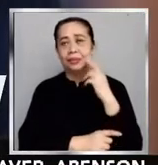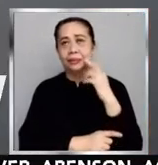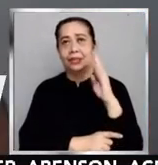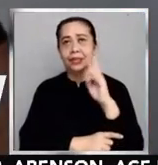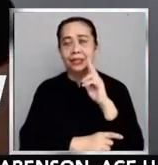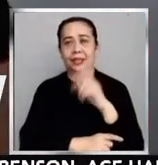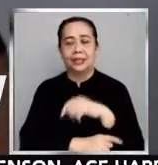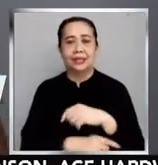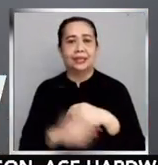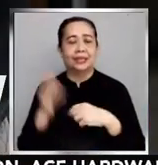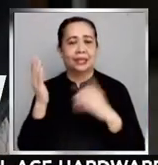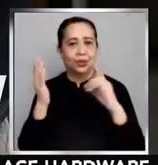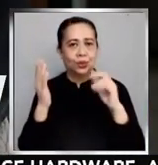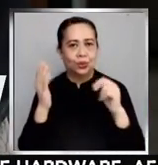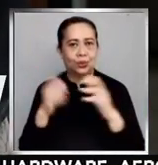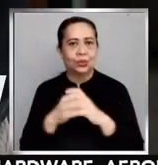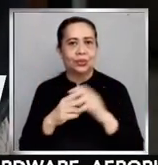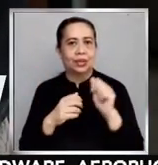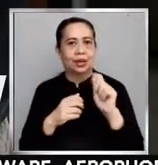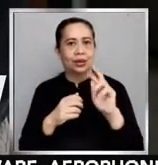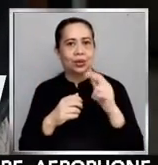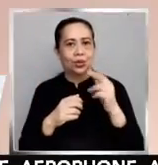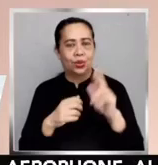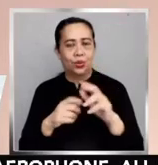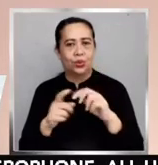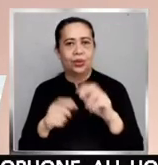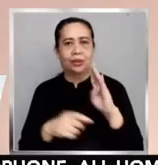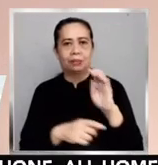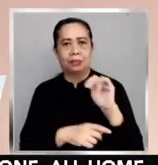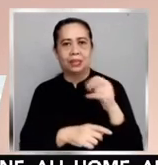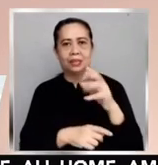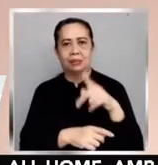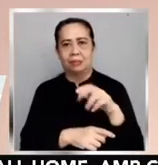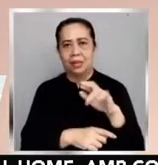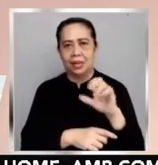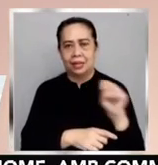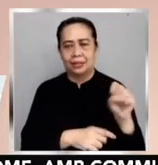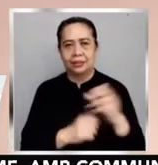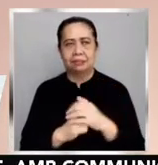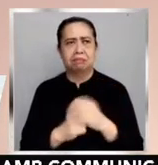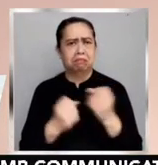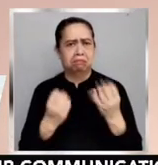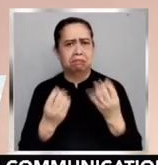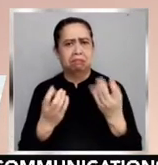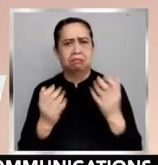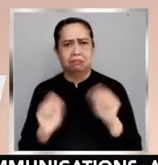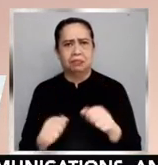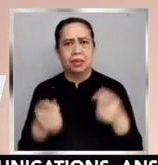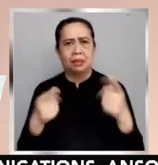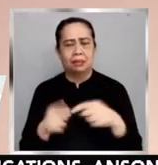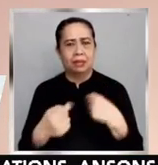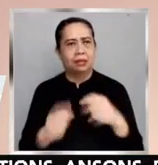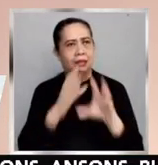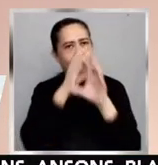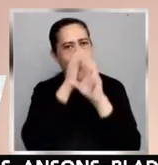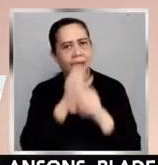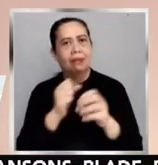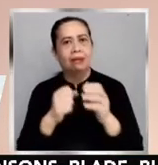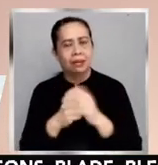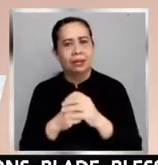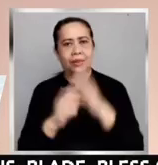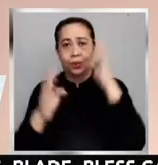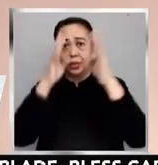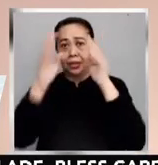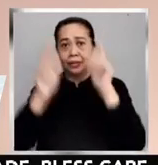Ignacio, Arthur Solinap at Benji Paras. Dahil pwedeng mangyari. So doon ako hanga talaga sa creative team,